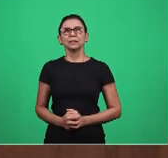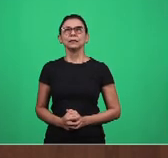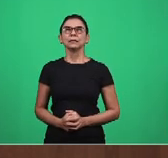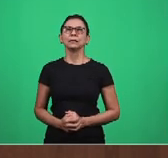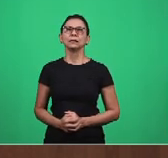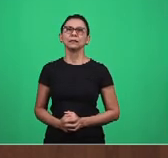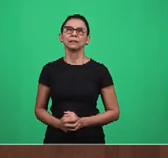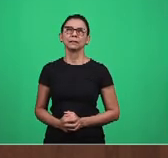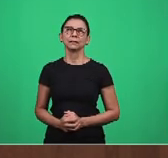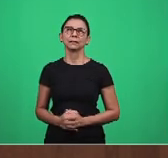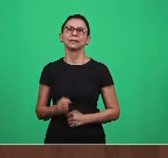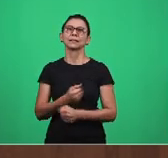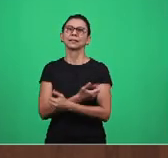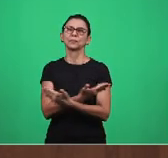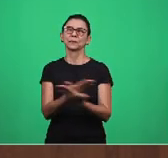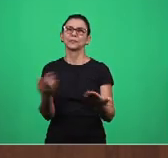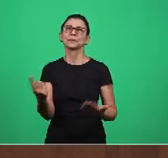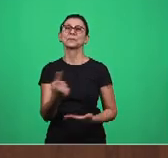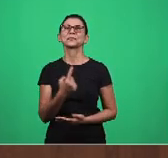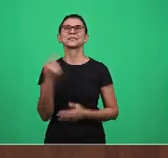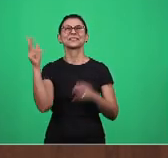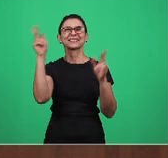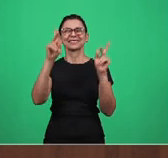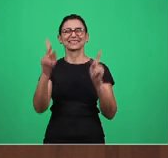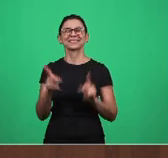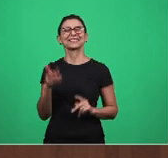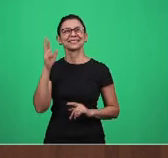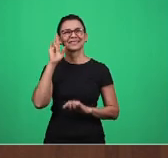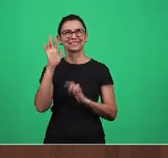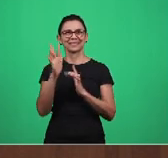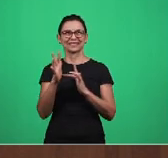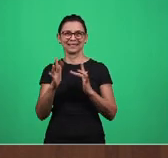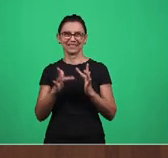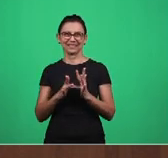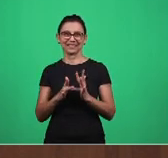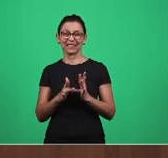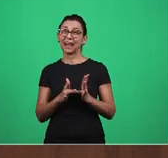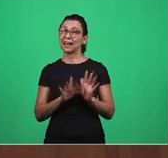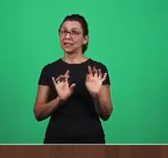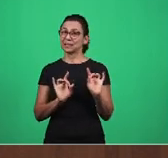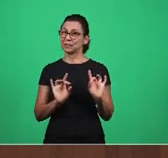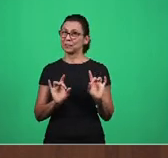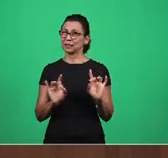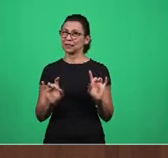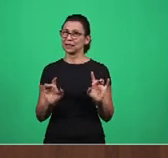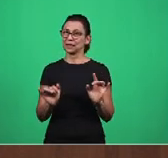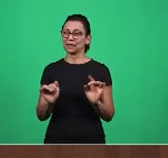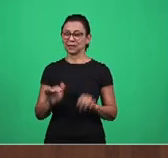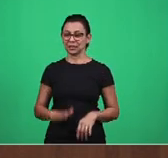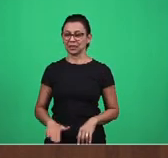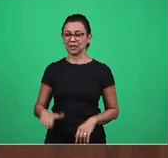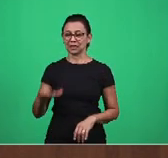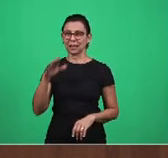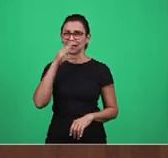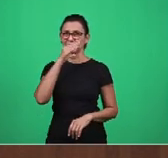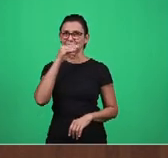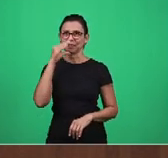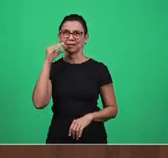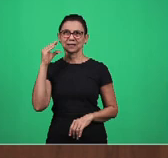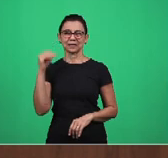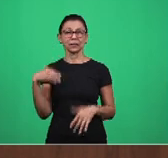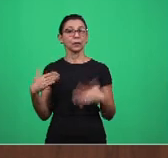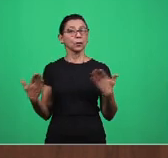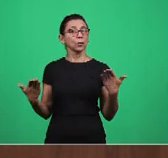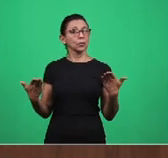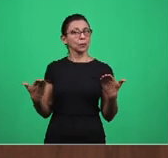Nous saluons à tous dans la paix du Seigneur Jésus, spécialement les enfants et adolescents. Aujourd'hui,